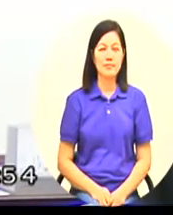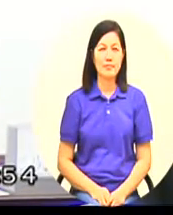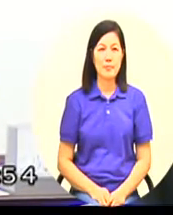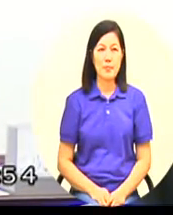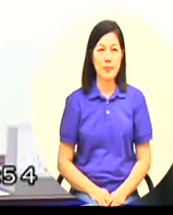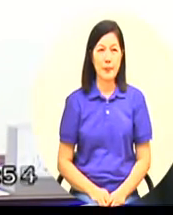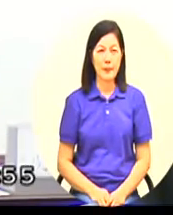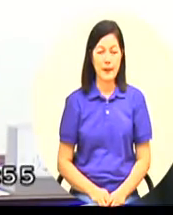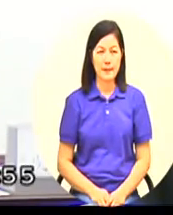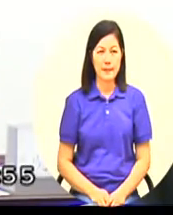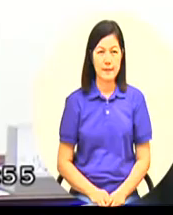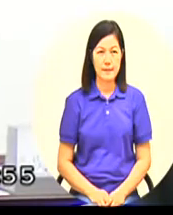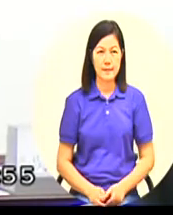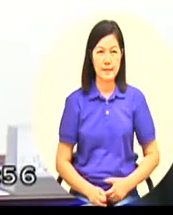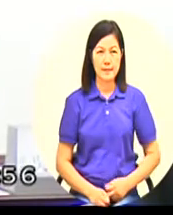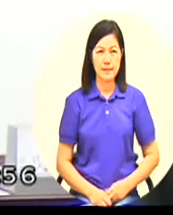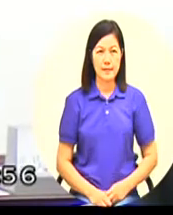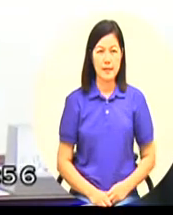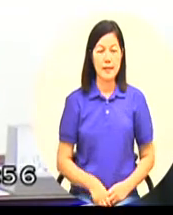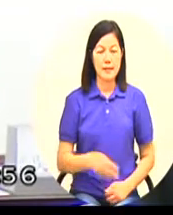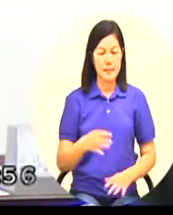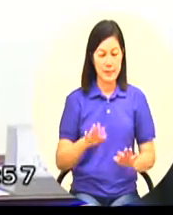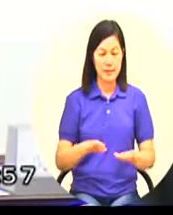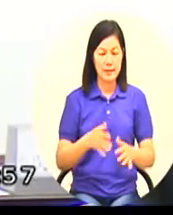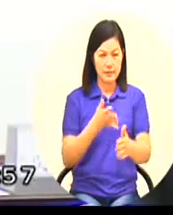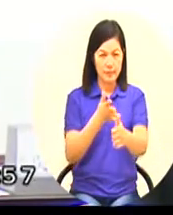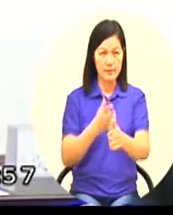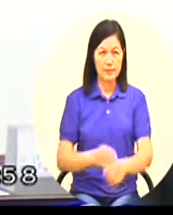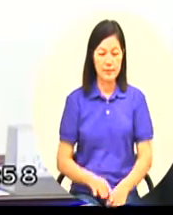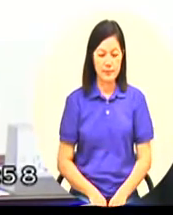那在这里哦，我想请教你，